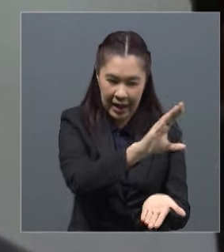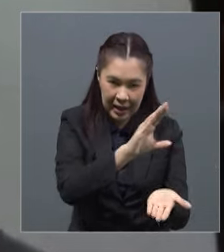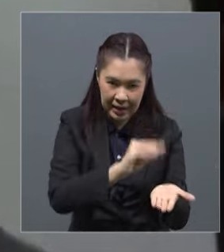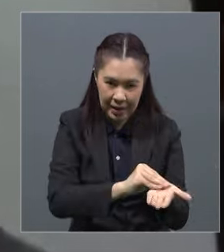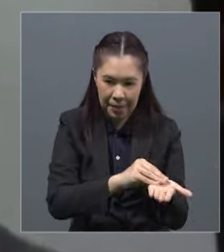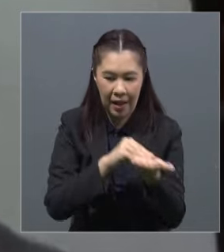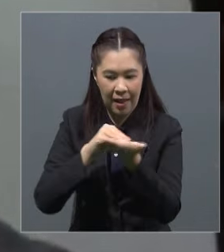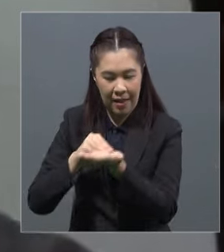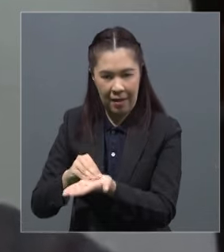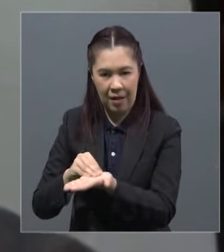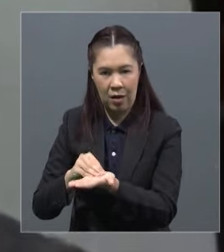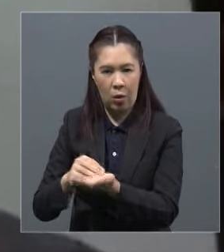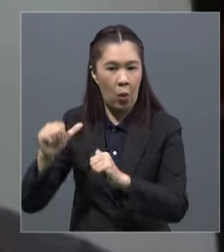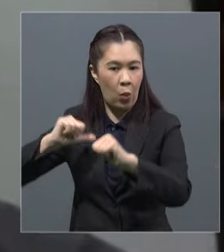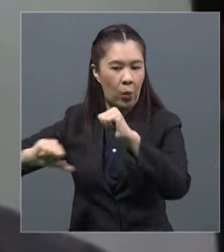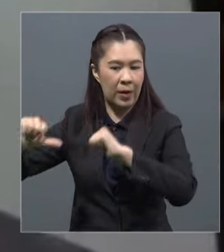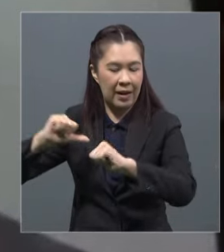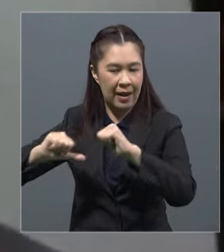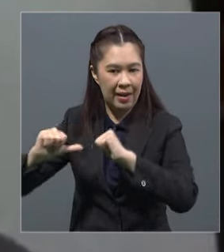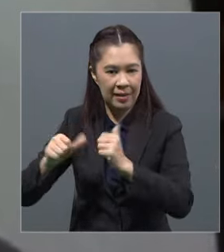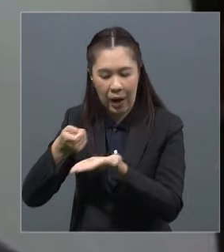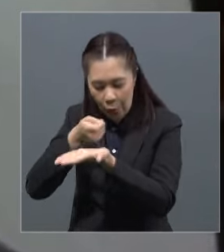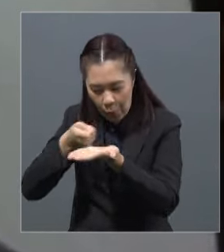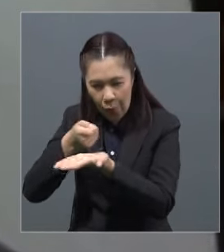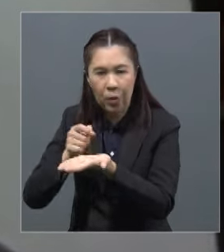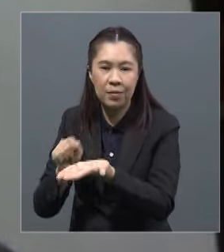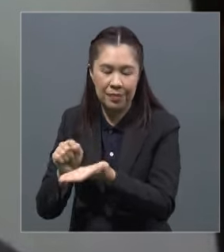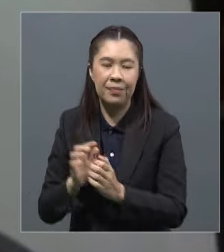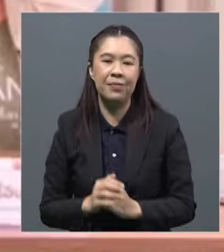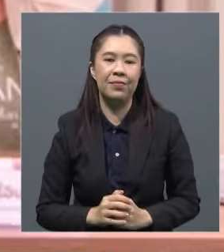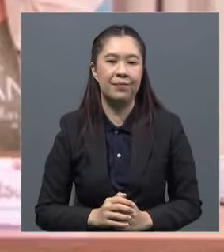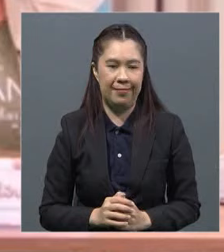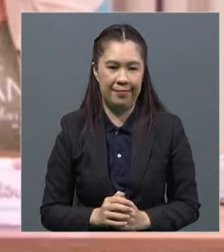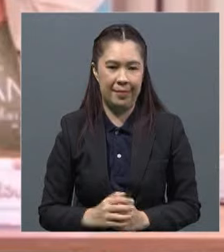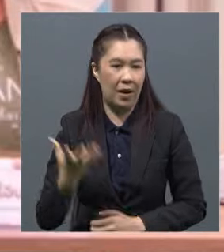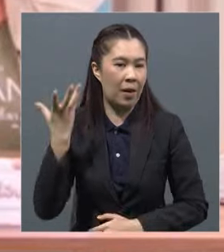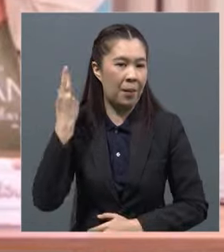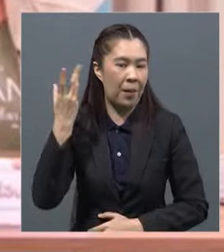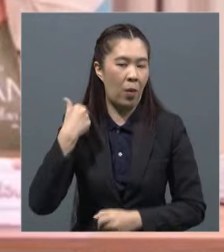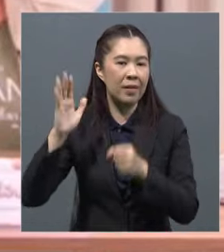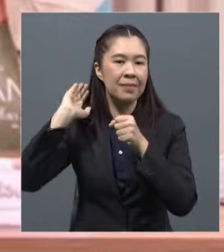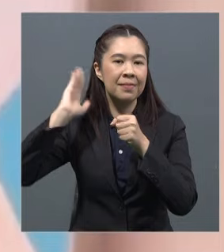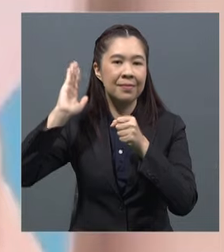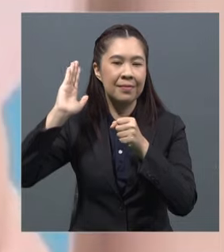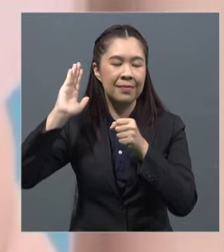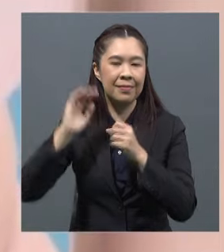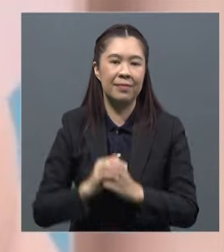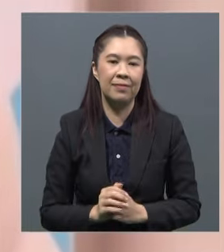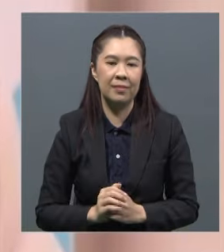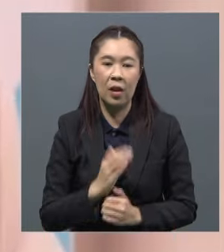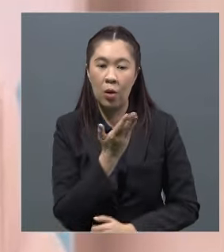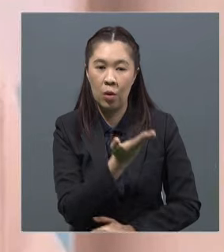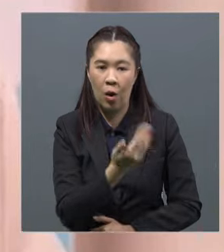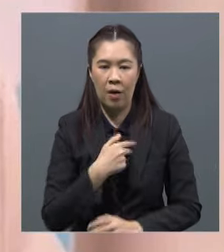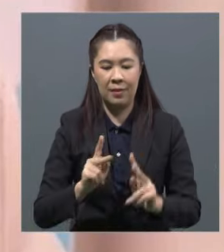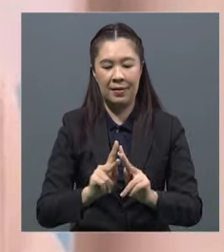ห้องแลบที่ได้รับการรับรองมาตรฐานการส่งออกข้าวนอกจากนี้เมื่อวานนี้เขาแถลงข้อเสนอถึงรัฐบาลด้วยนะครับคือขอให้ตั้งค